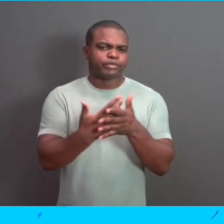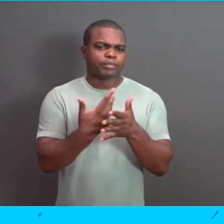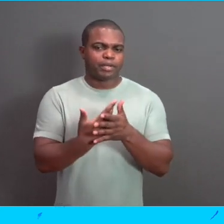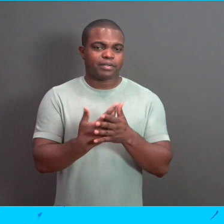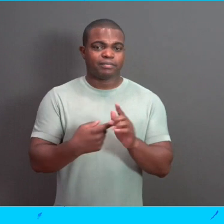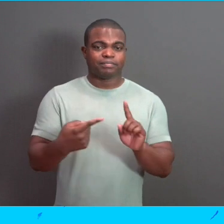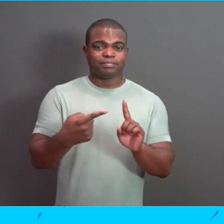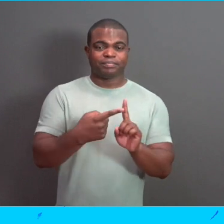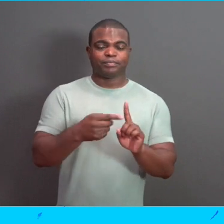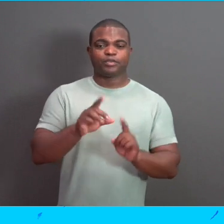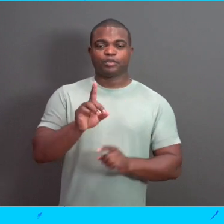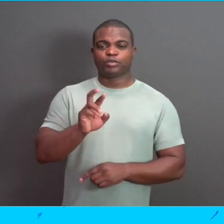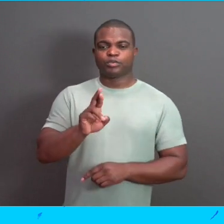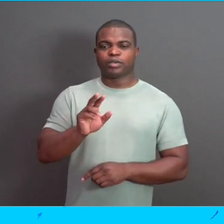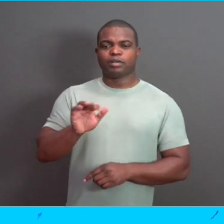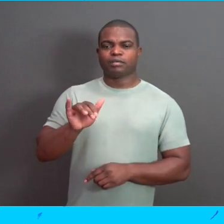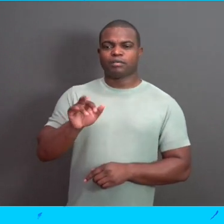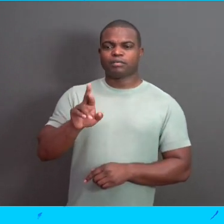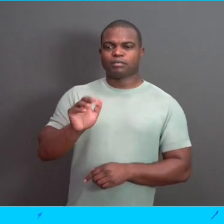Dr. Richard,